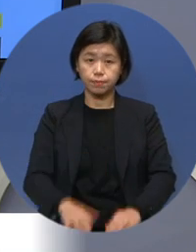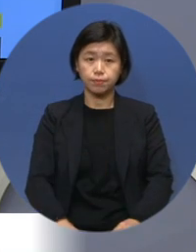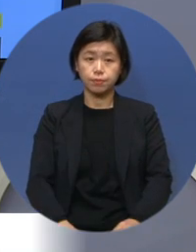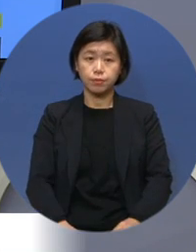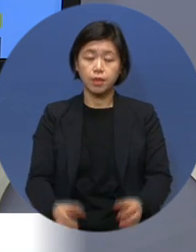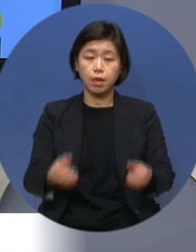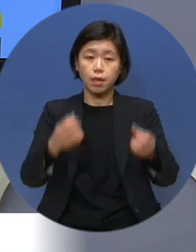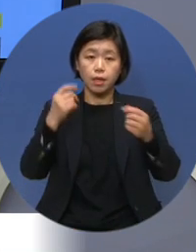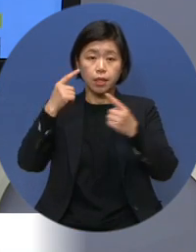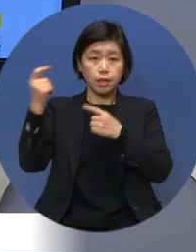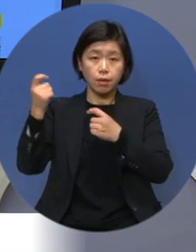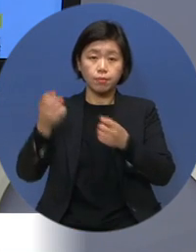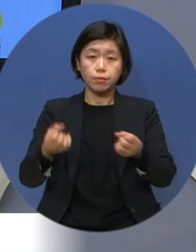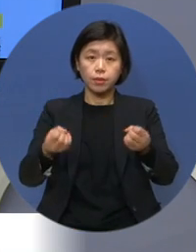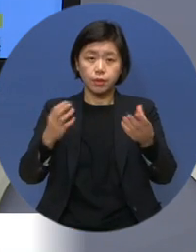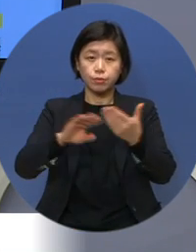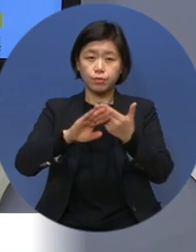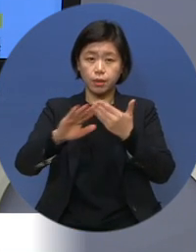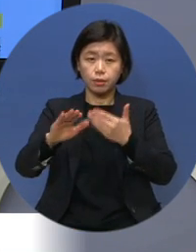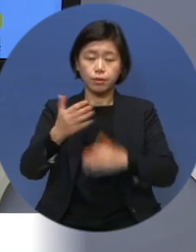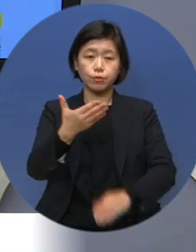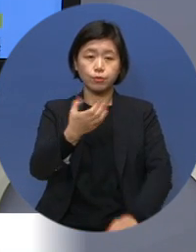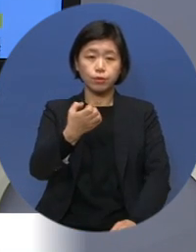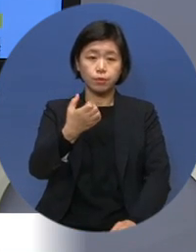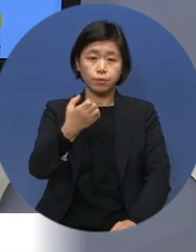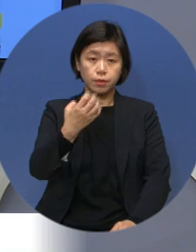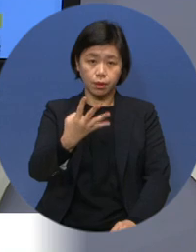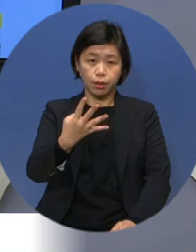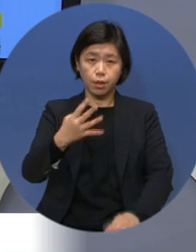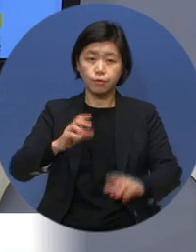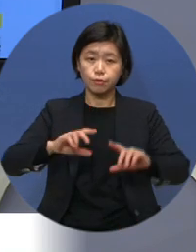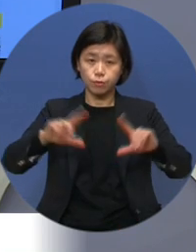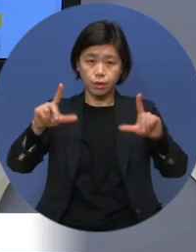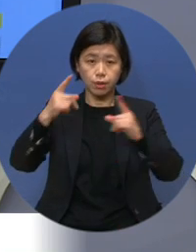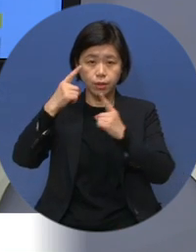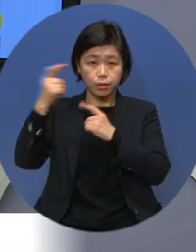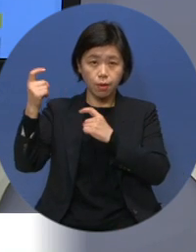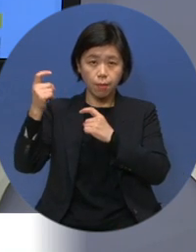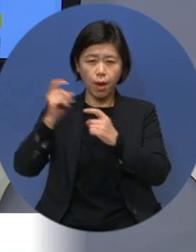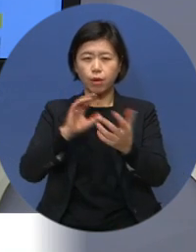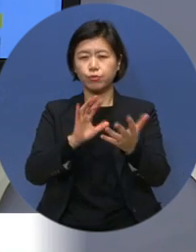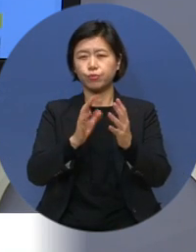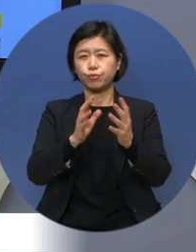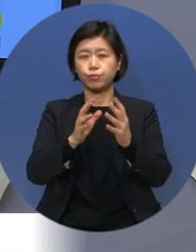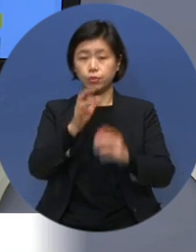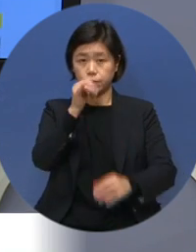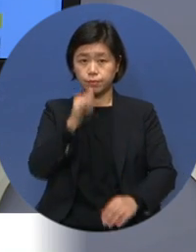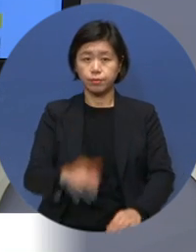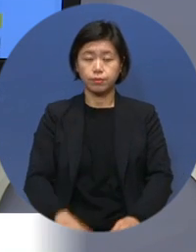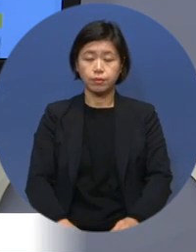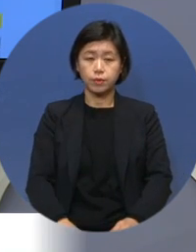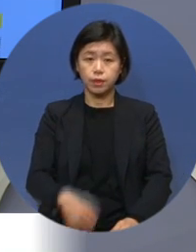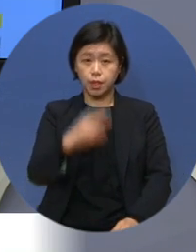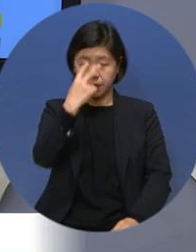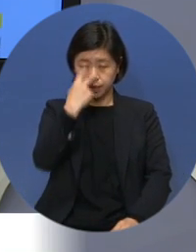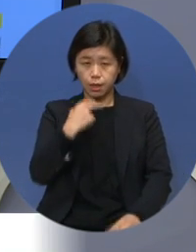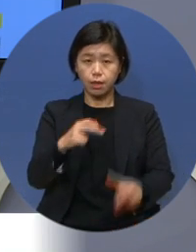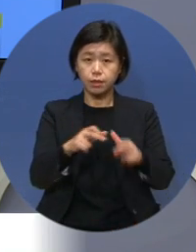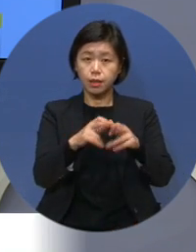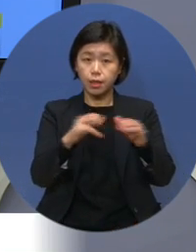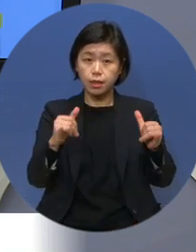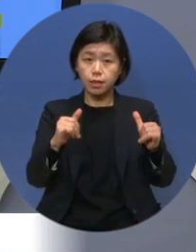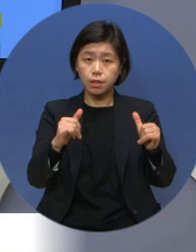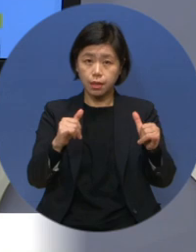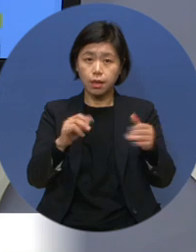방안 을 주제로 제 94주년 기념 학술대회 도 열렸는데요 시각장애인에 점자 교육의 공이